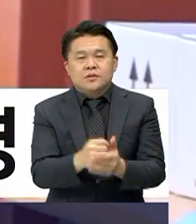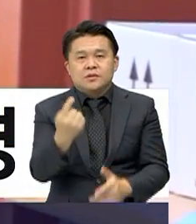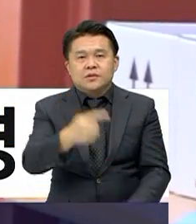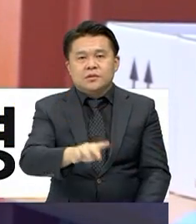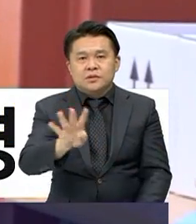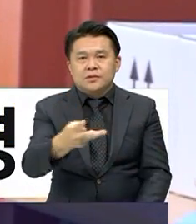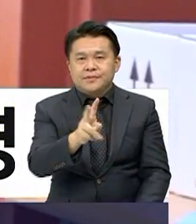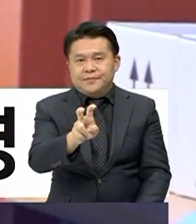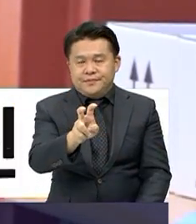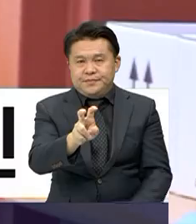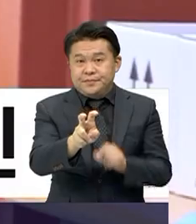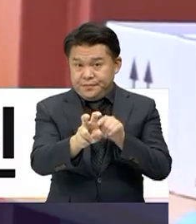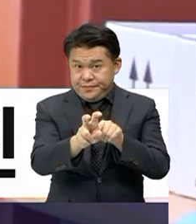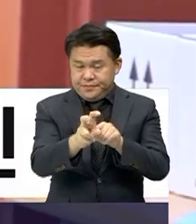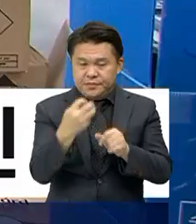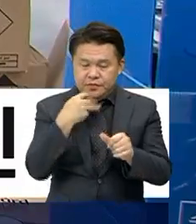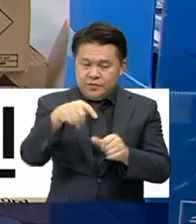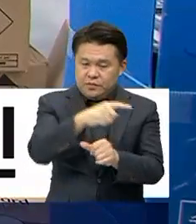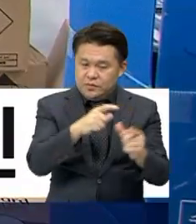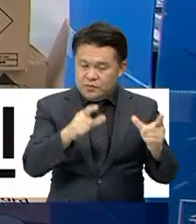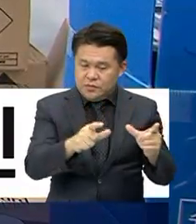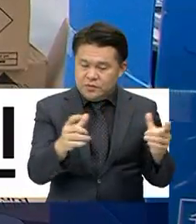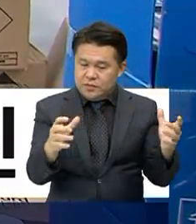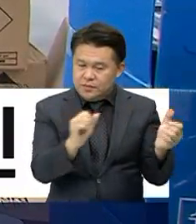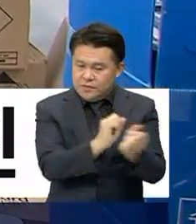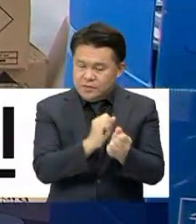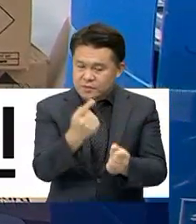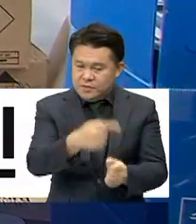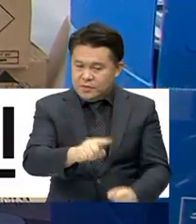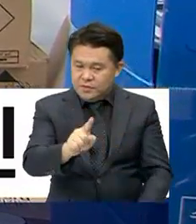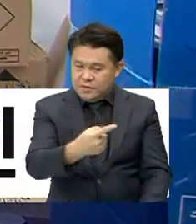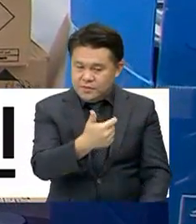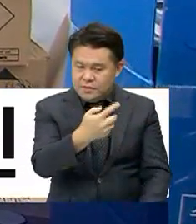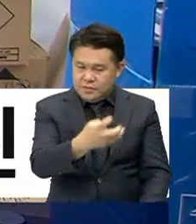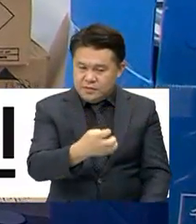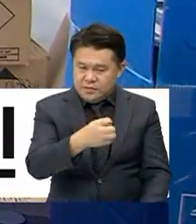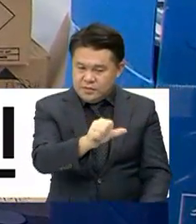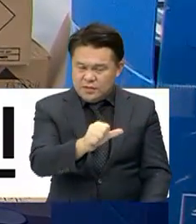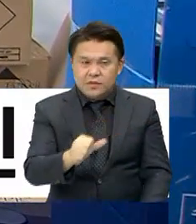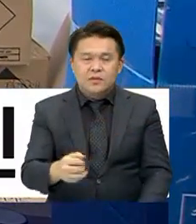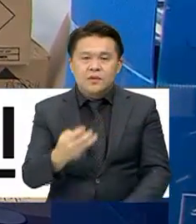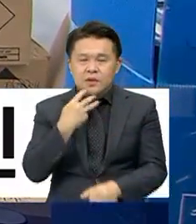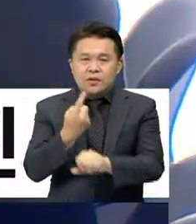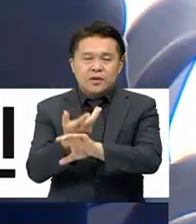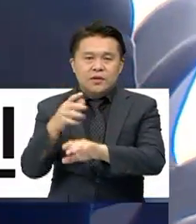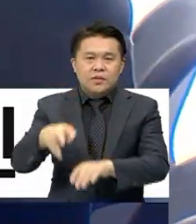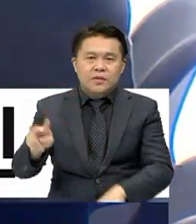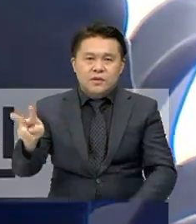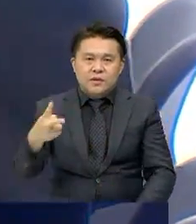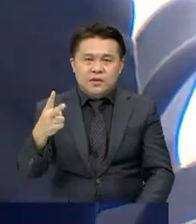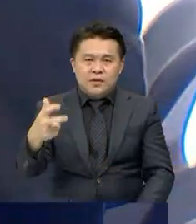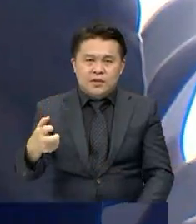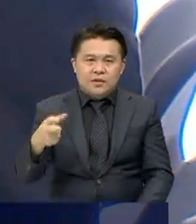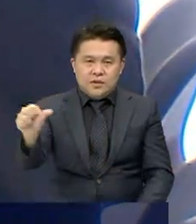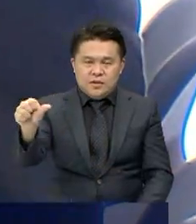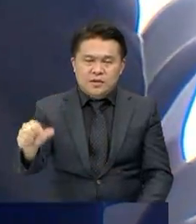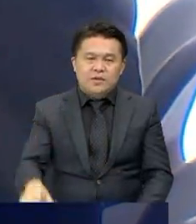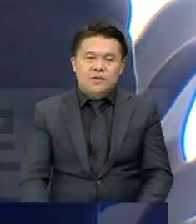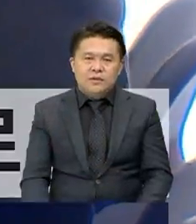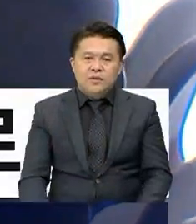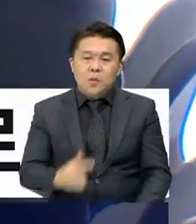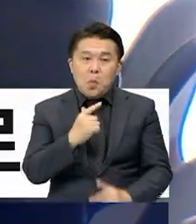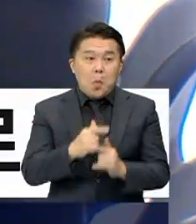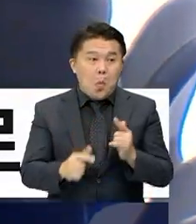국내에서 감염됐는데 수도권에서 1,145명, 비수도권에서 275명 확진됐습니다.